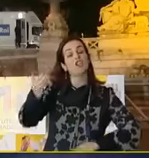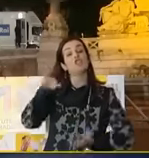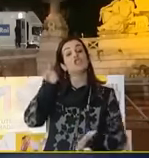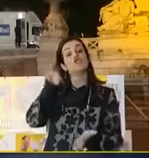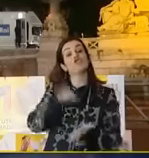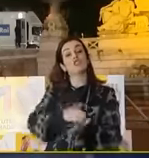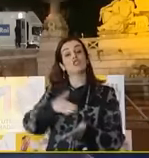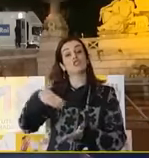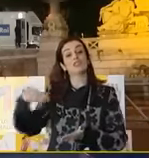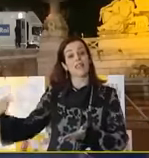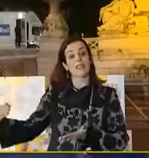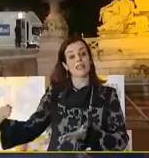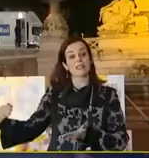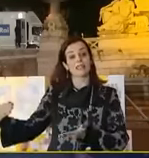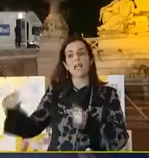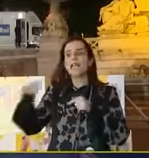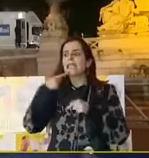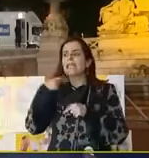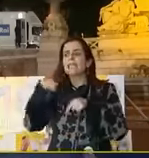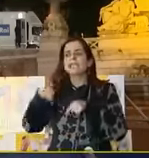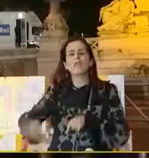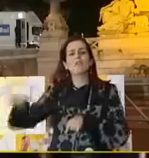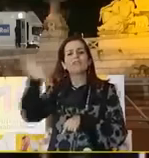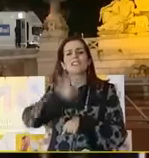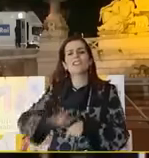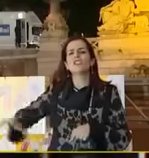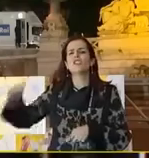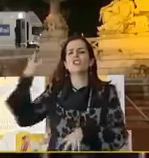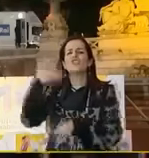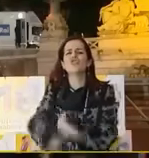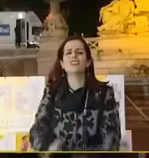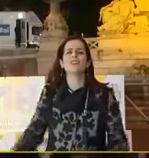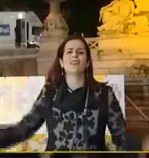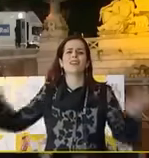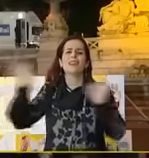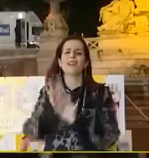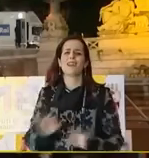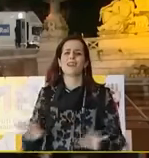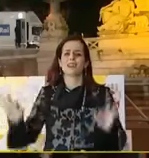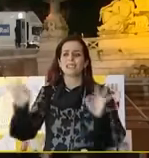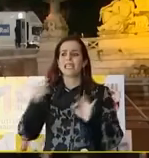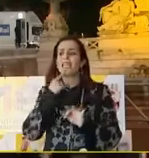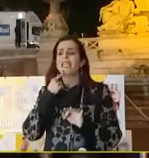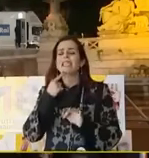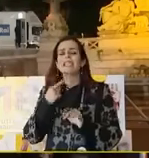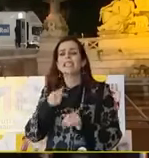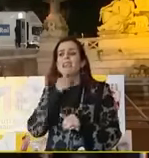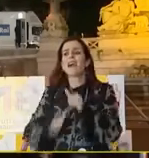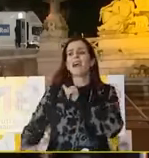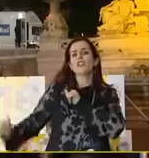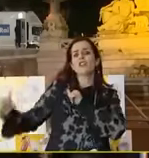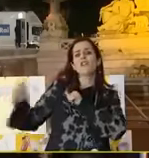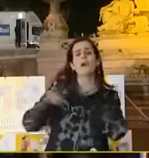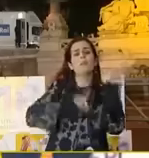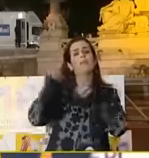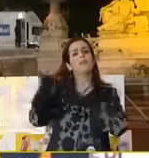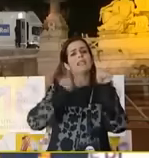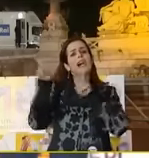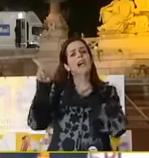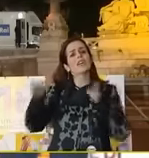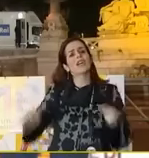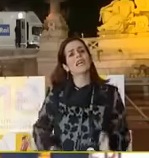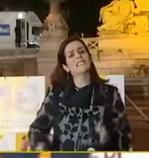con questa regione non ha niente a che vedere, una persona che è stata candidata un anno fa a Milano come candidato